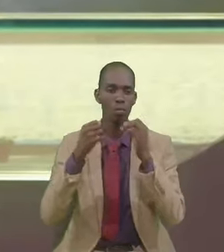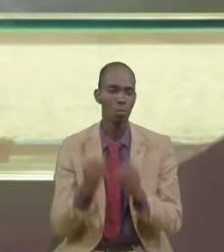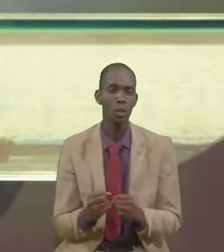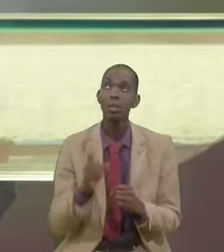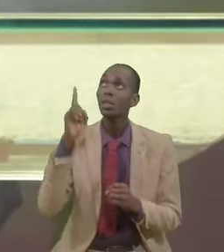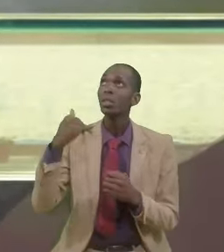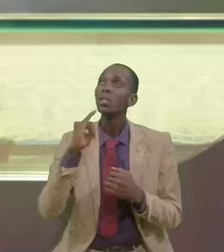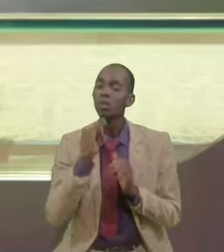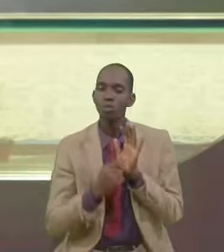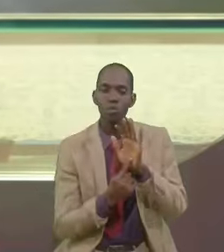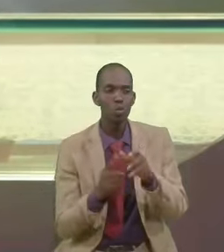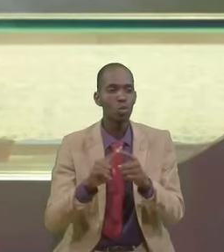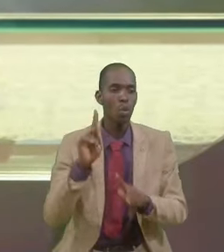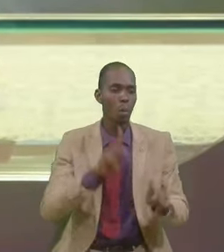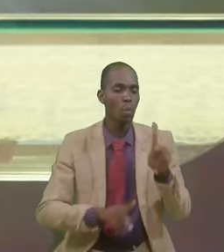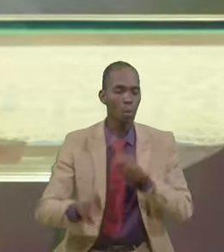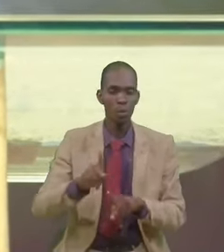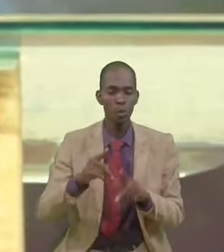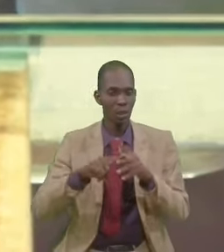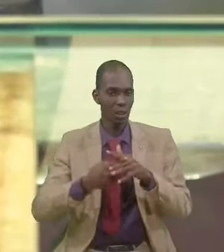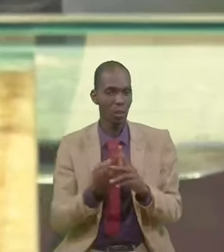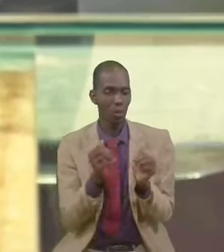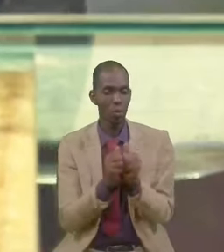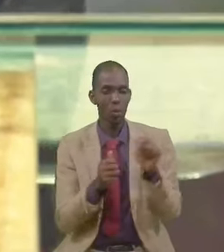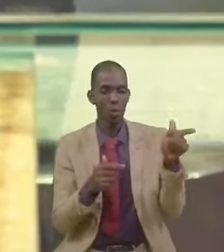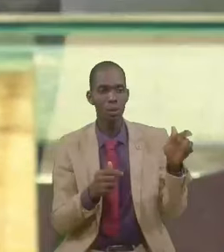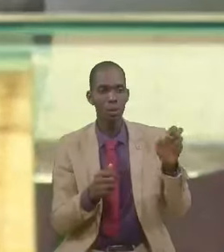son peuple comme le Tout-Puissant.